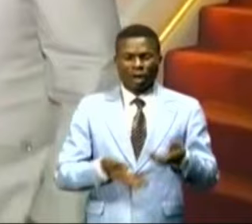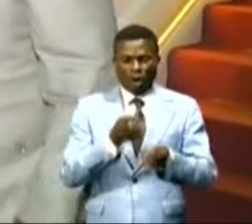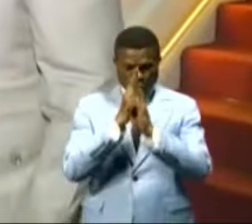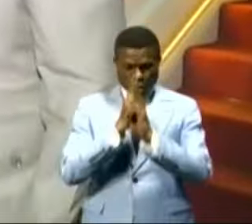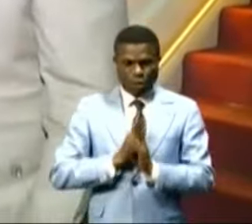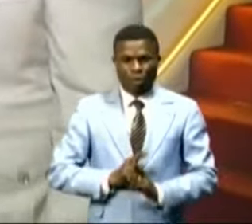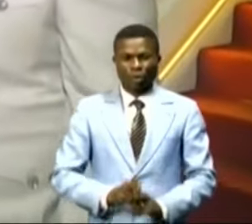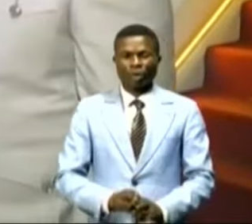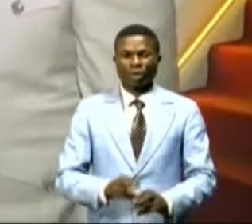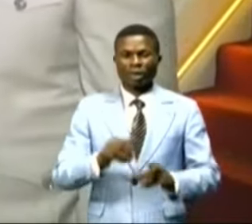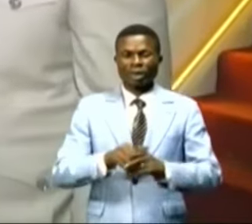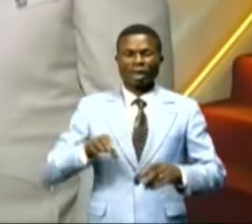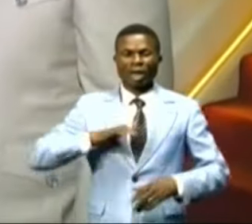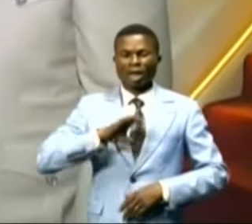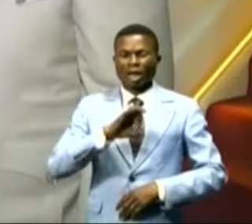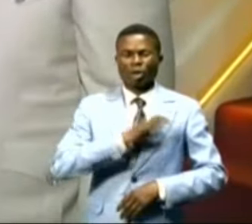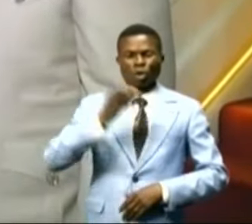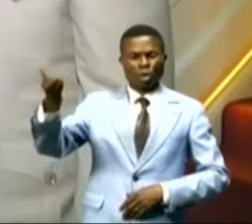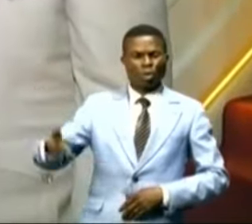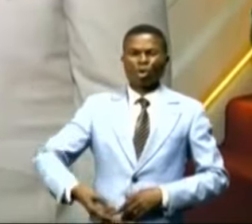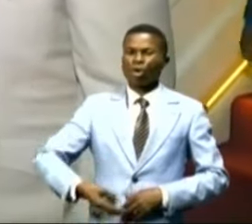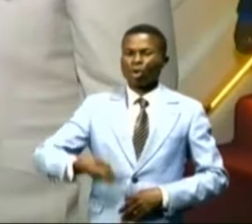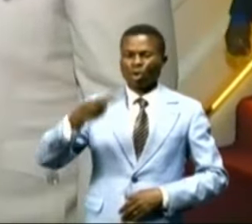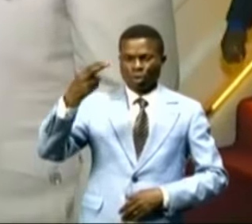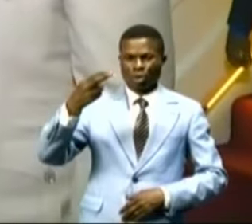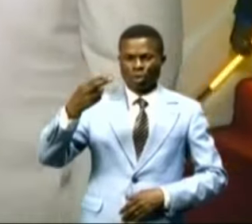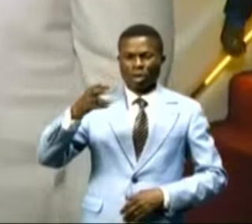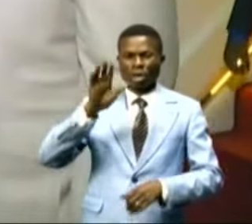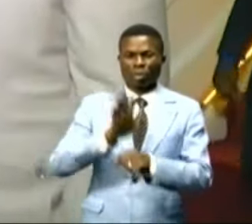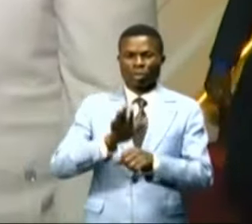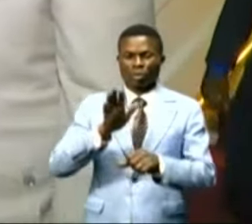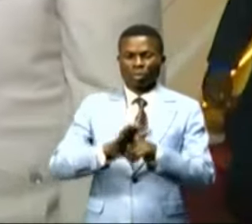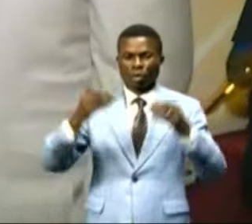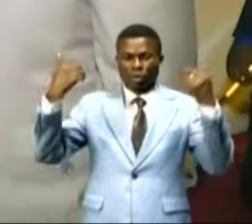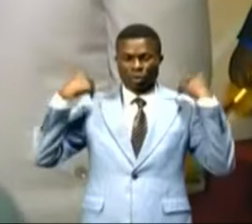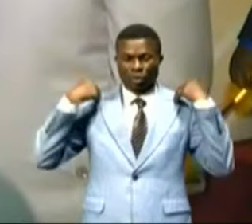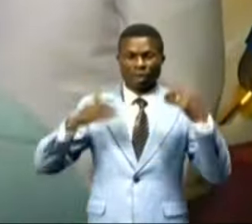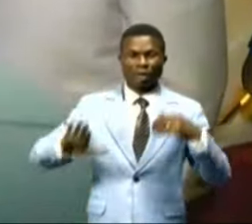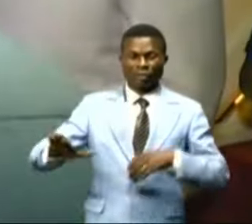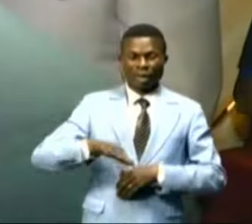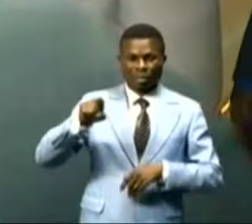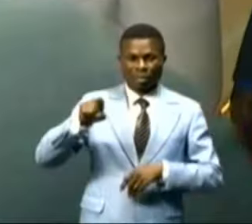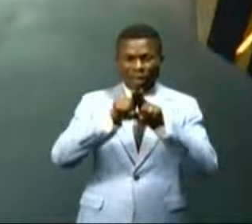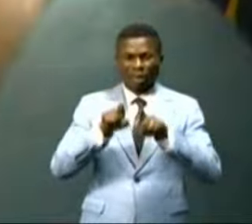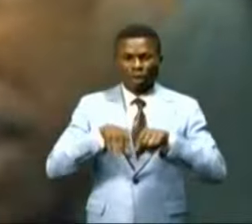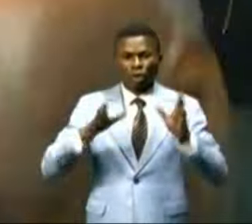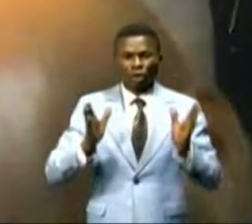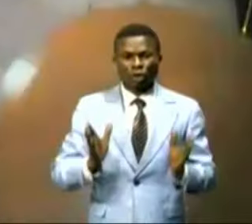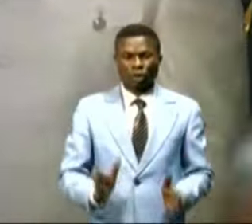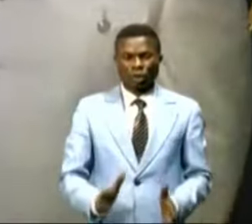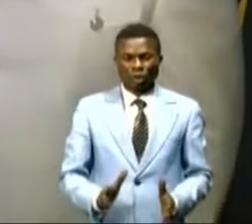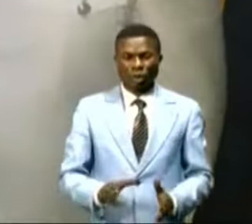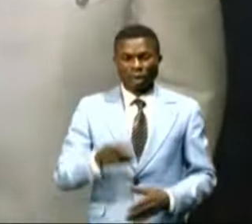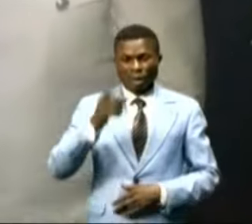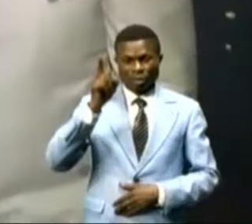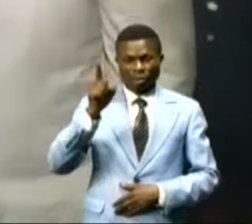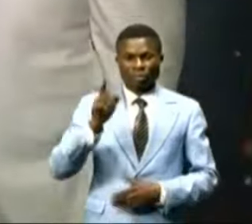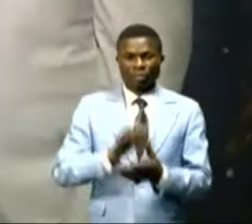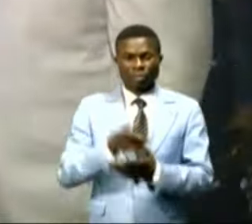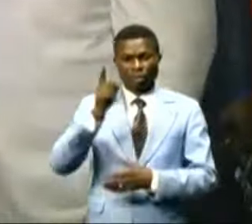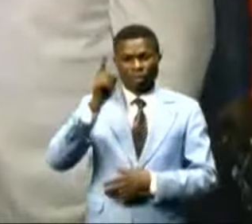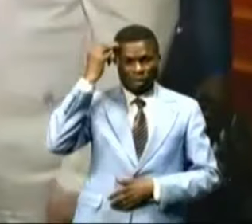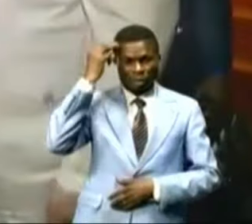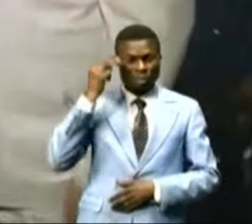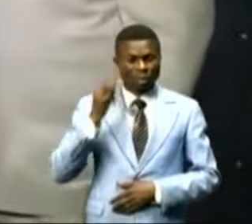à travers un comité d'accueil constitué de plusieurs officiels tchadiens et congolais, avec à sa tête le premier